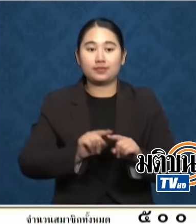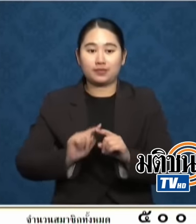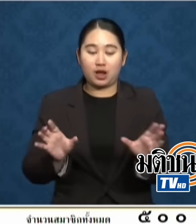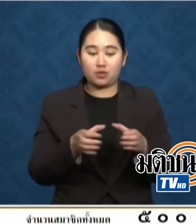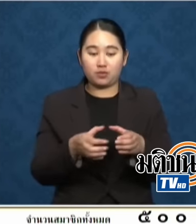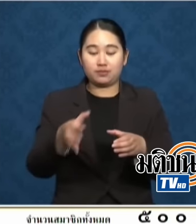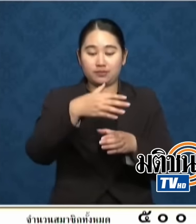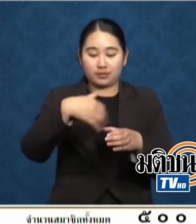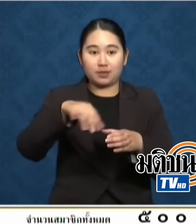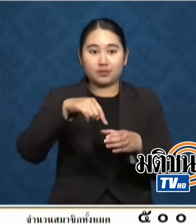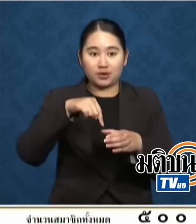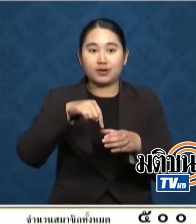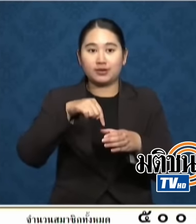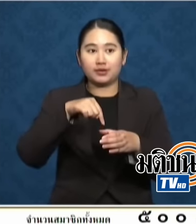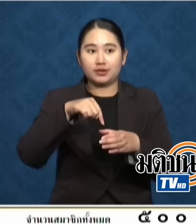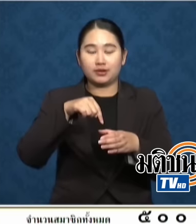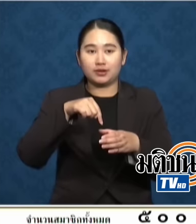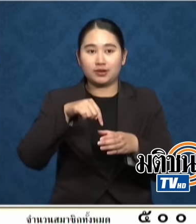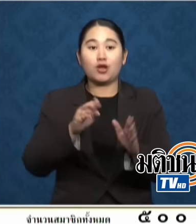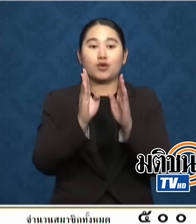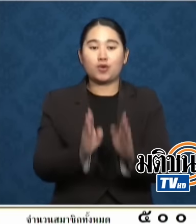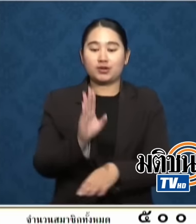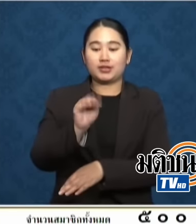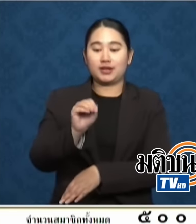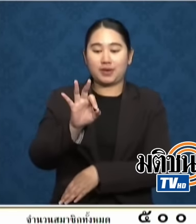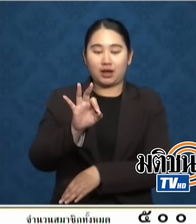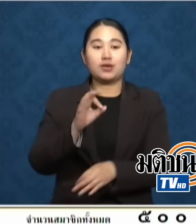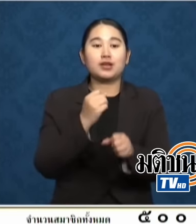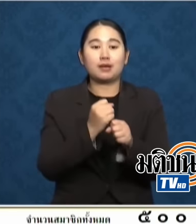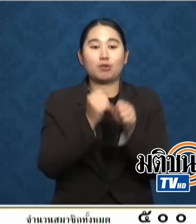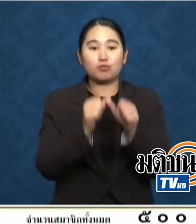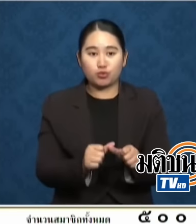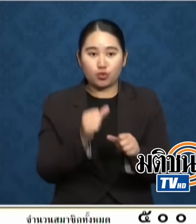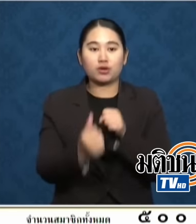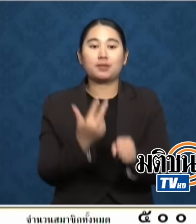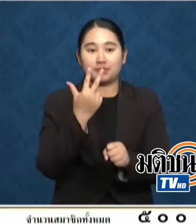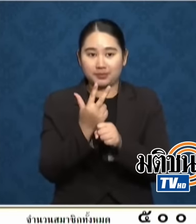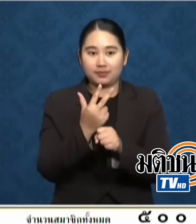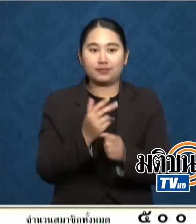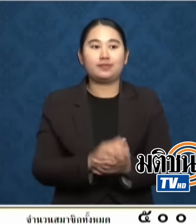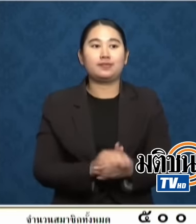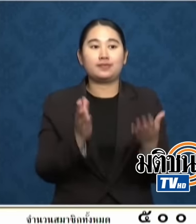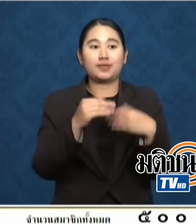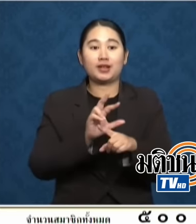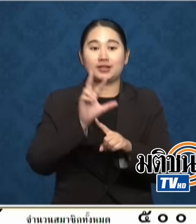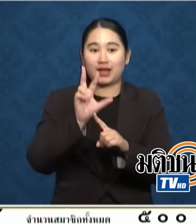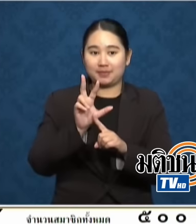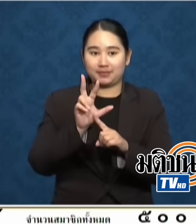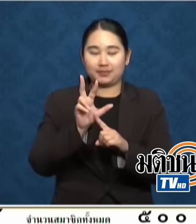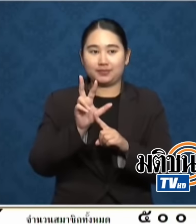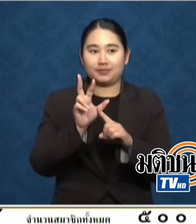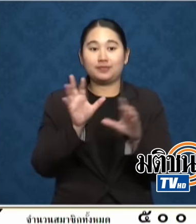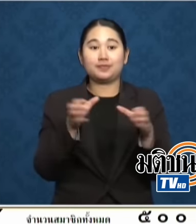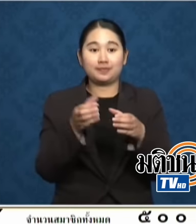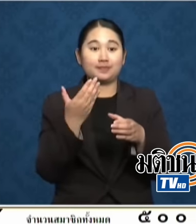ล้วมี49คนวาระ3ปีขาที่3นี้เป็นสิ่ง